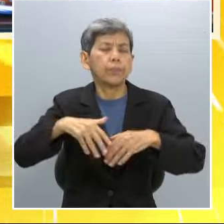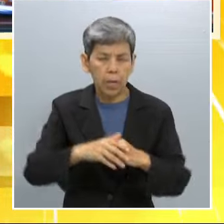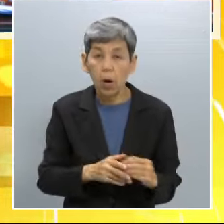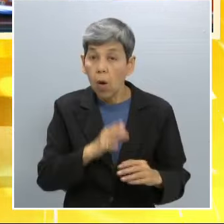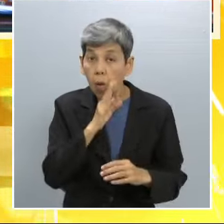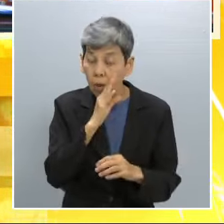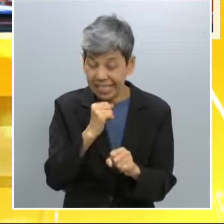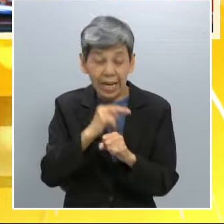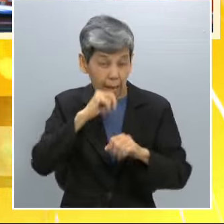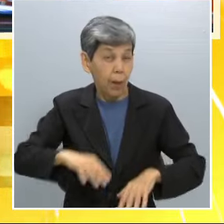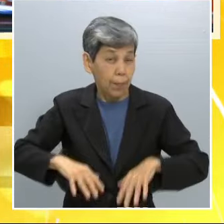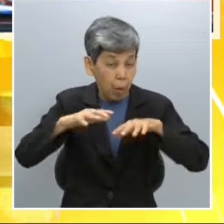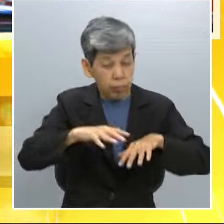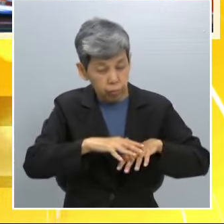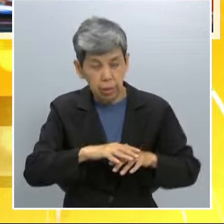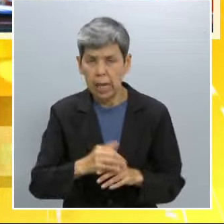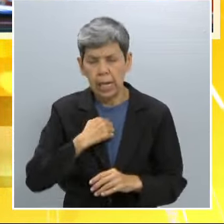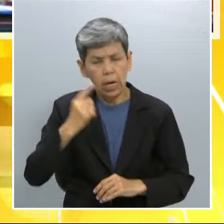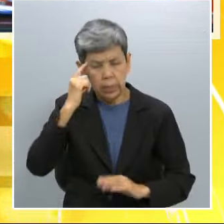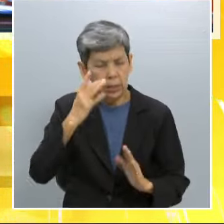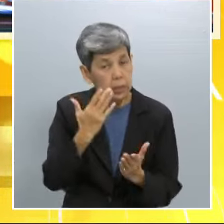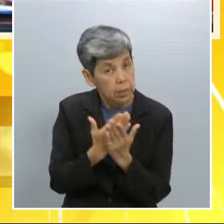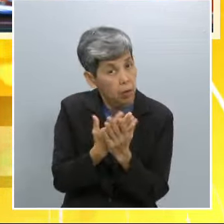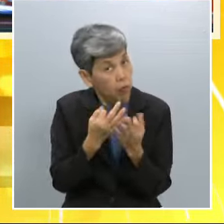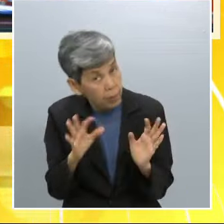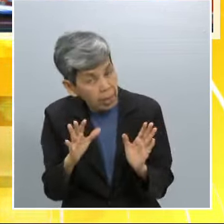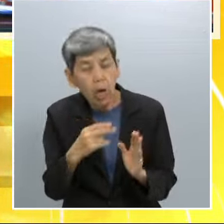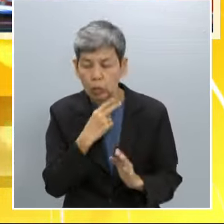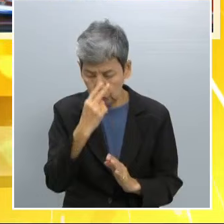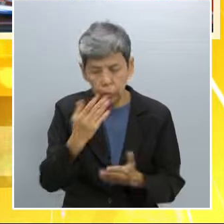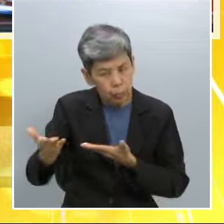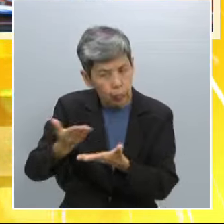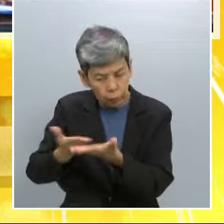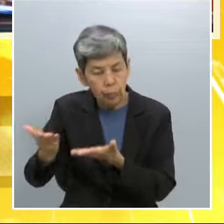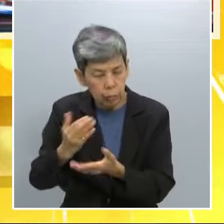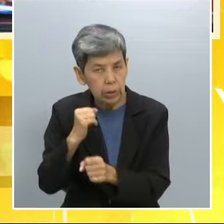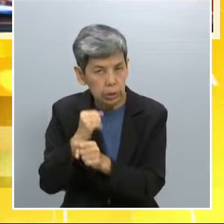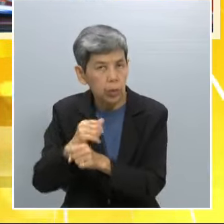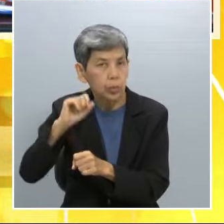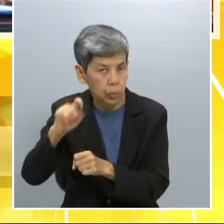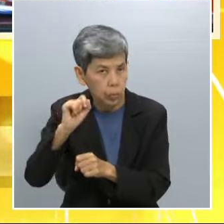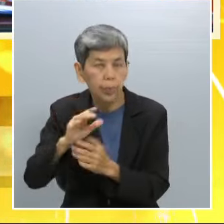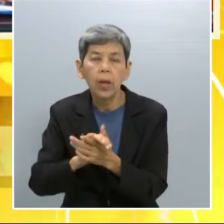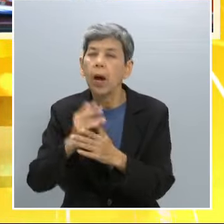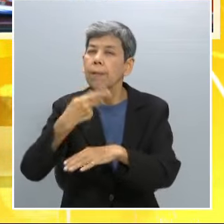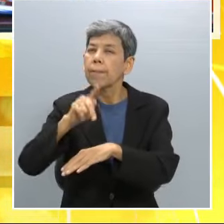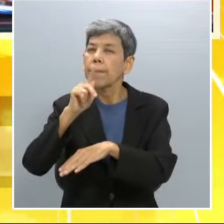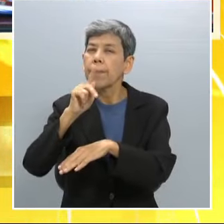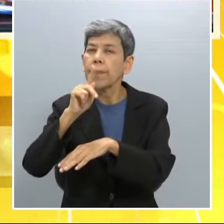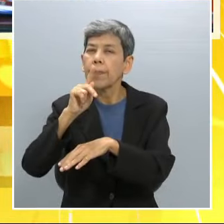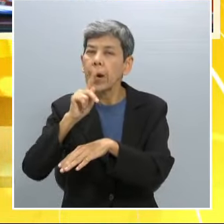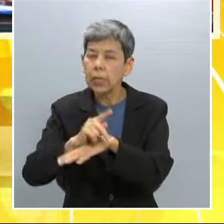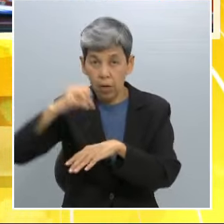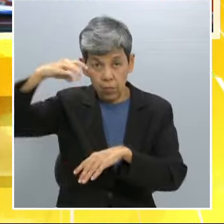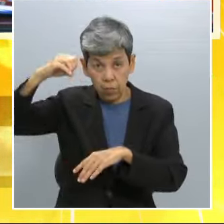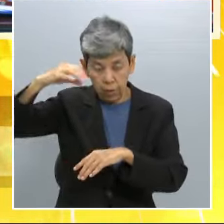ในช่วงที่เกิดน้ำหลากอาจจะต้องไม่คิดอะไรเลยอย่างนี้เป็นต้นแล้วต้องเร่งดำเนินการโดยเร็วท่านประธานการประปาภูมิภาคบอกท่านจะ